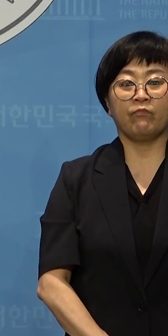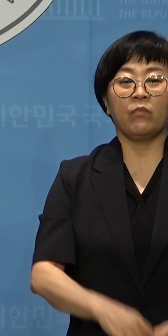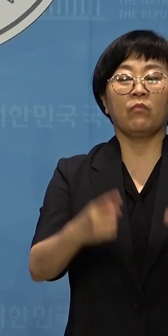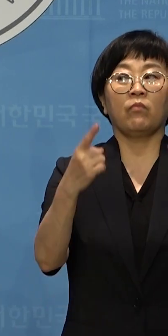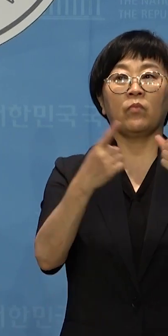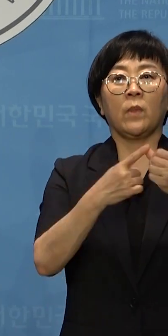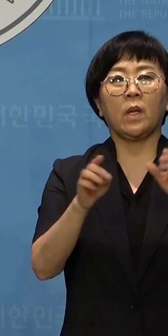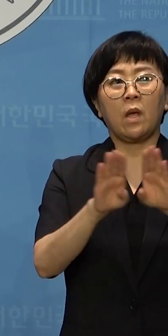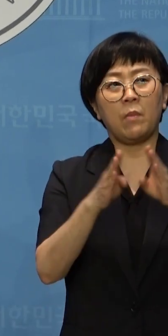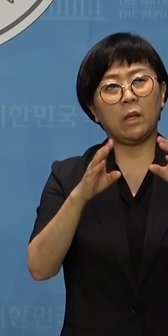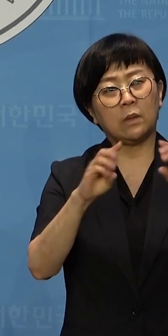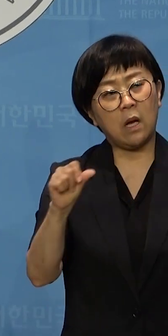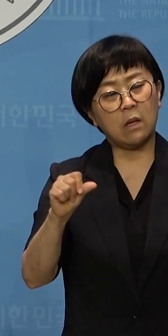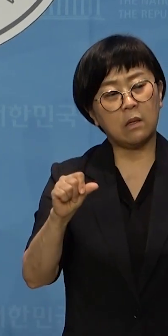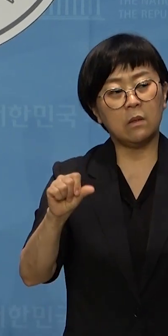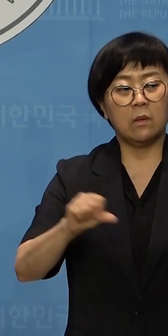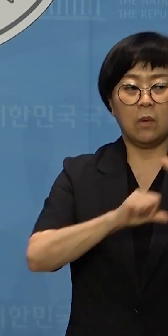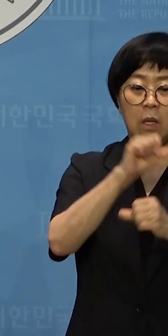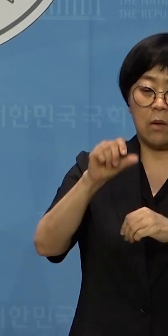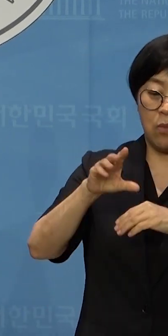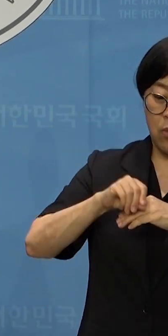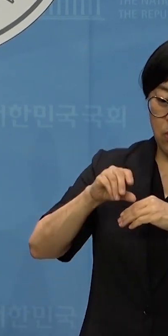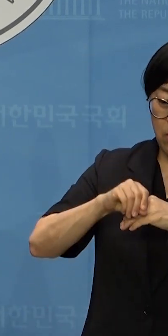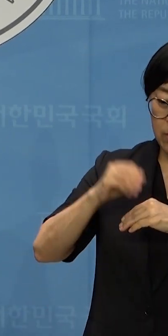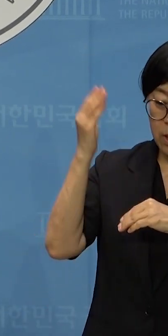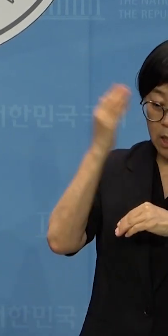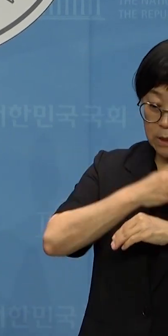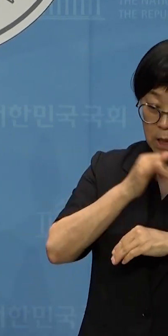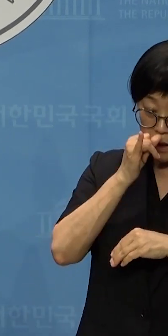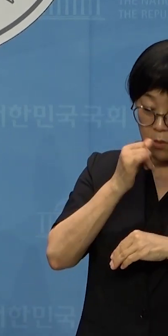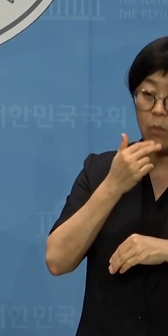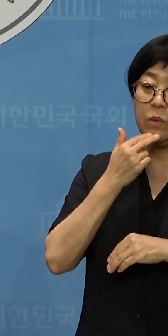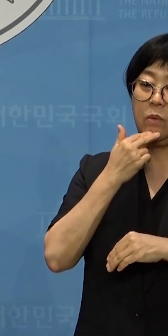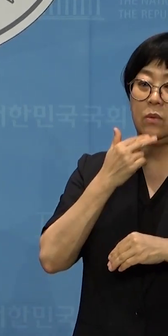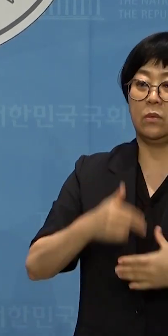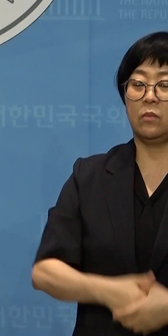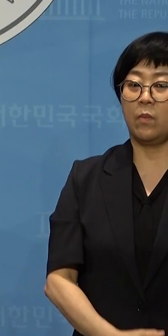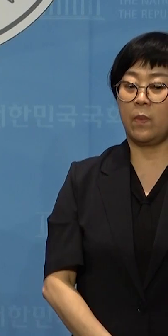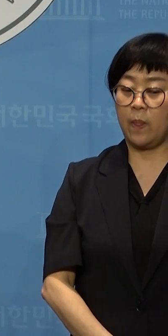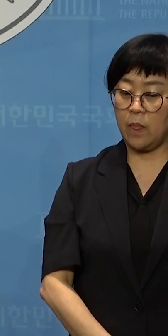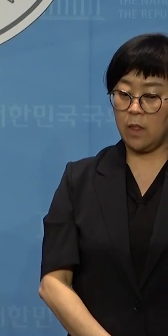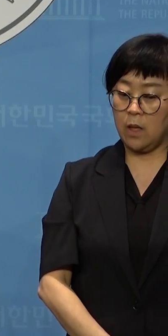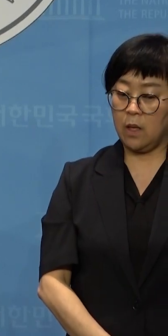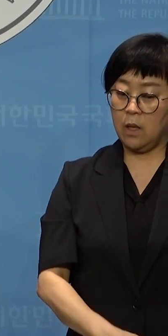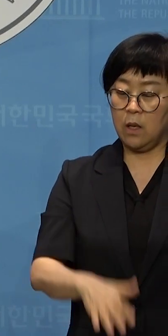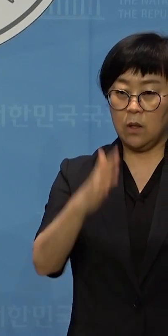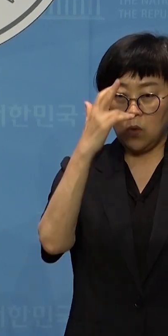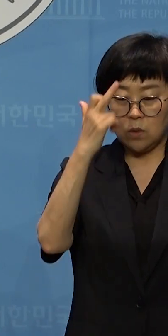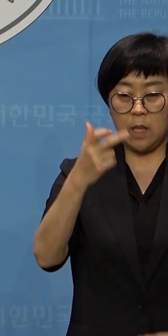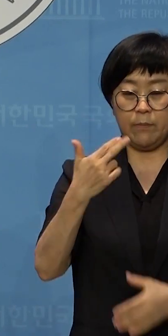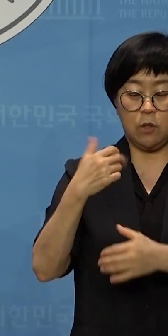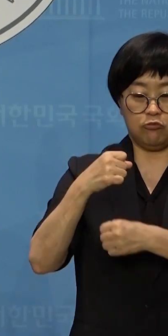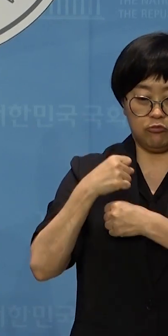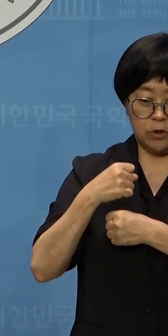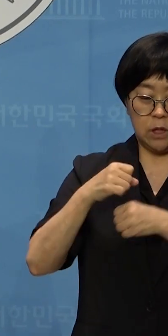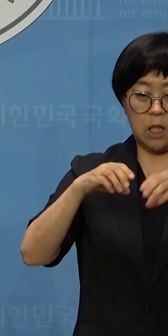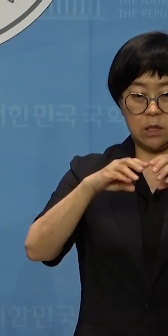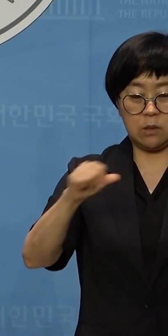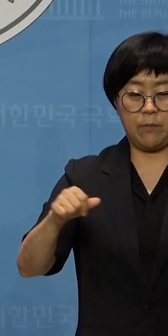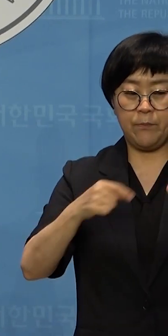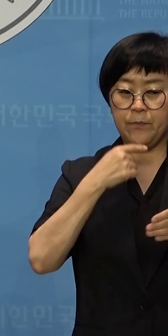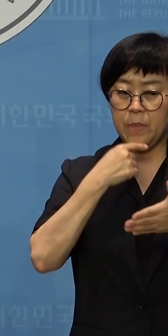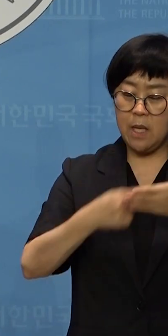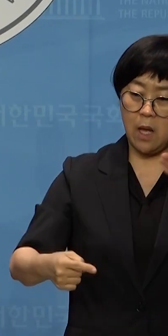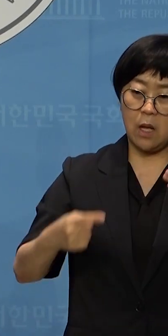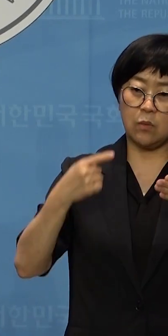첫째, 개방부지의 환경오염 정화가 제대로 이루어지지 않았다는 것입니다. 용산 미군기지 부지에 인체에 해를